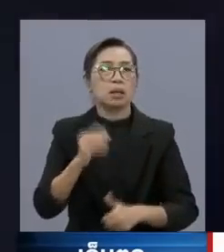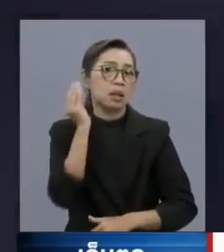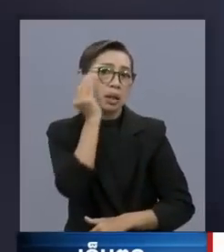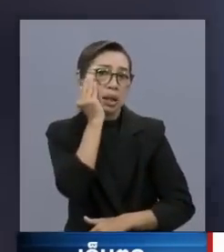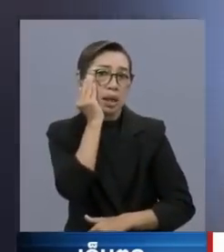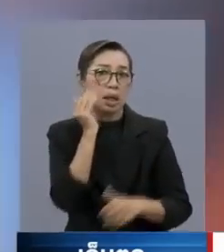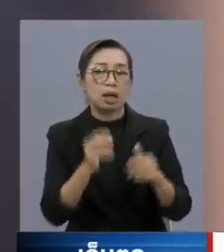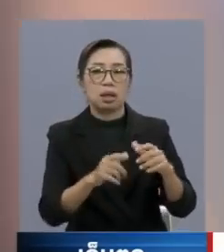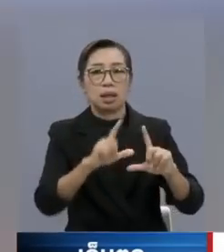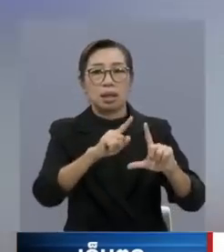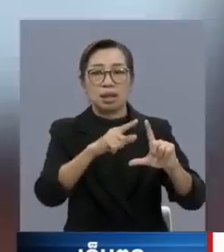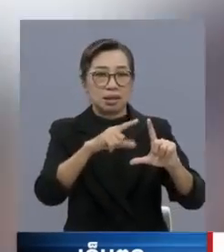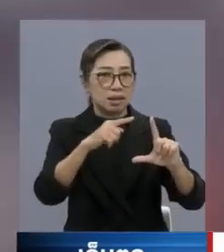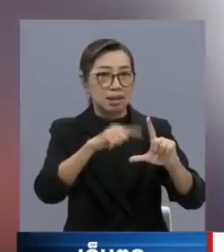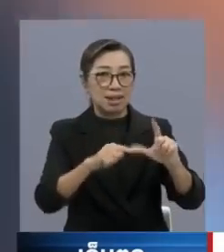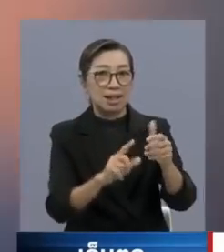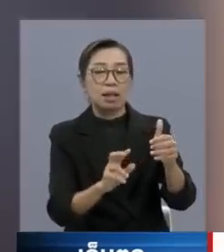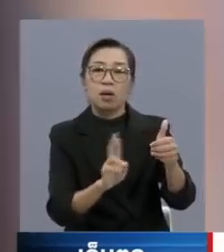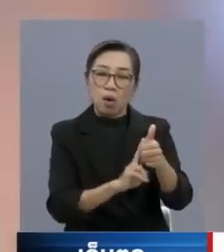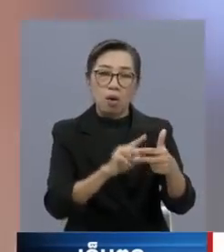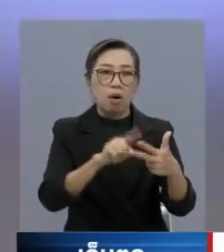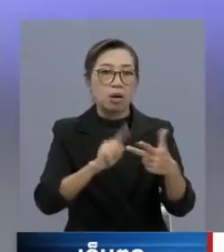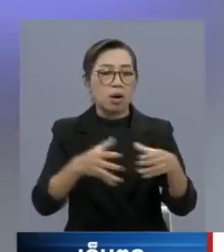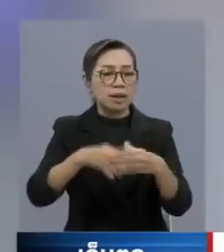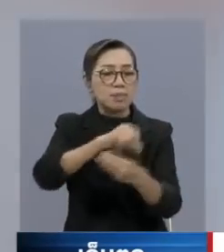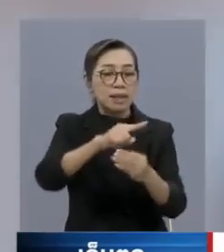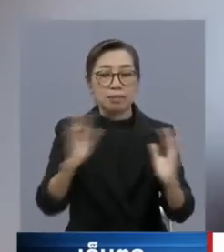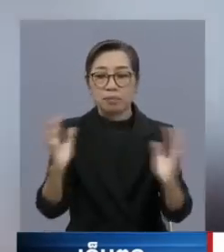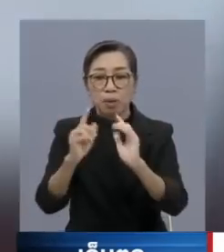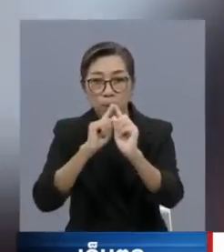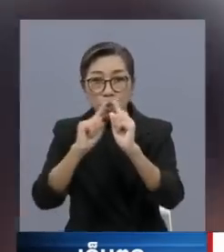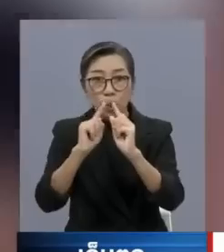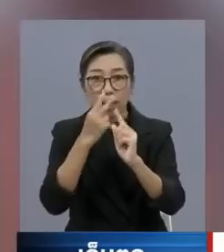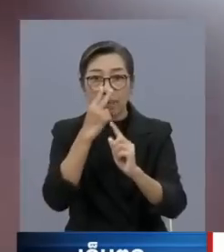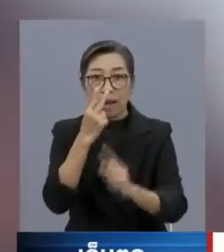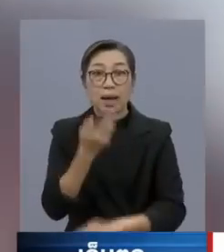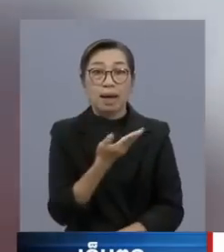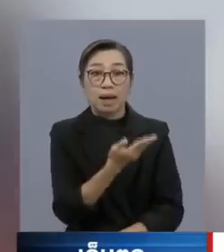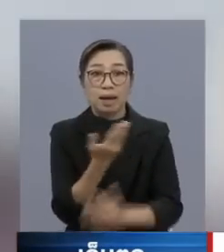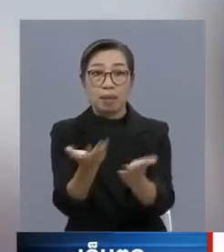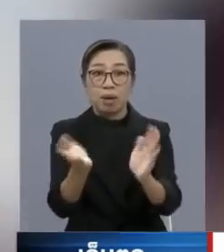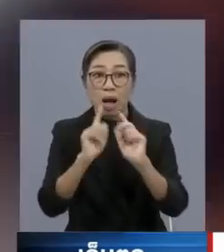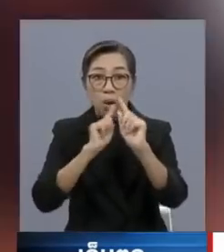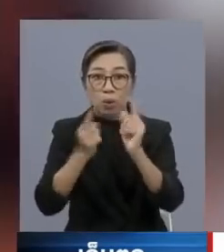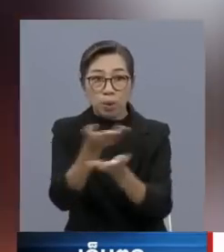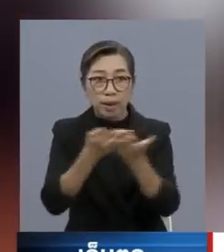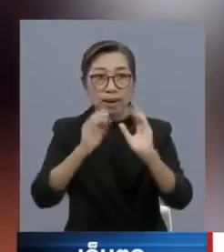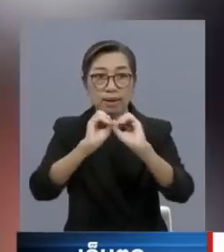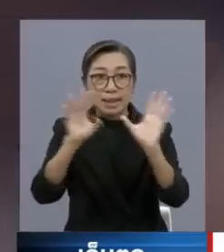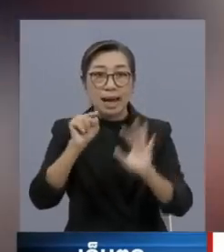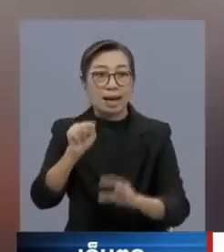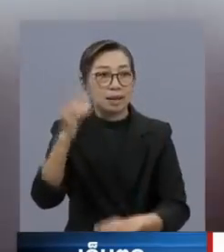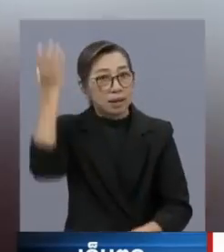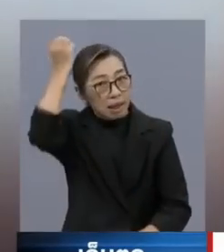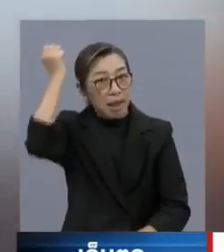ลรองหัวหน้าพรรคแล้วก็ทีมเศรษฐกิจของพรรคก้าวไกลที่พูดคุยกันเนี่ยครับอันนี้ชัดเจนเลยนะครับว่าเขาคุยกันก็คุณอุ๊